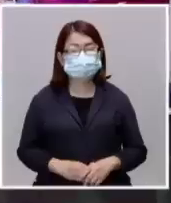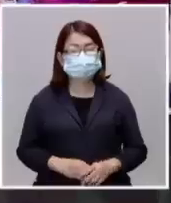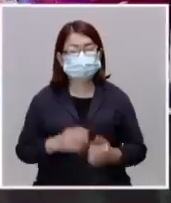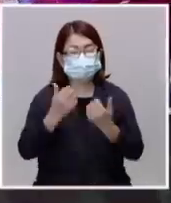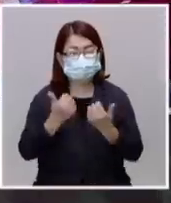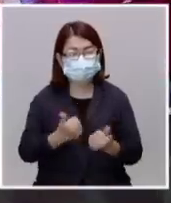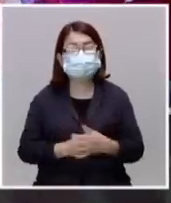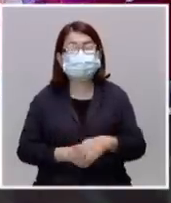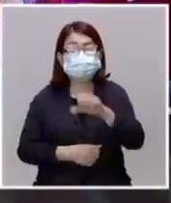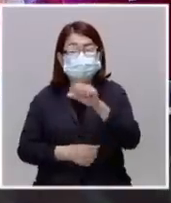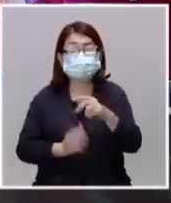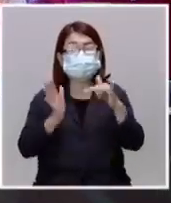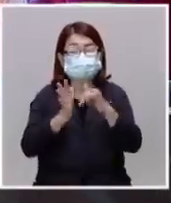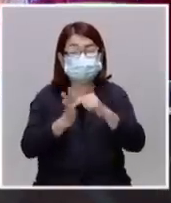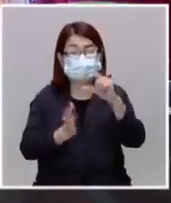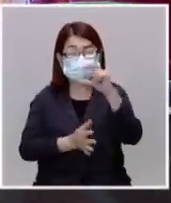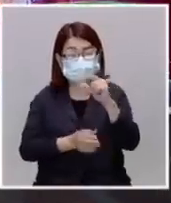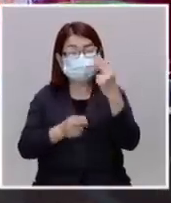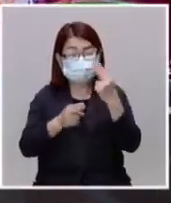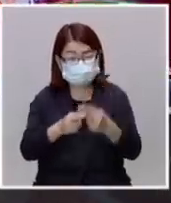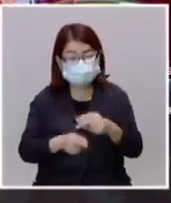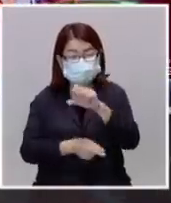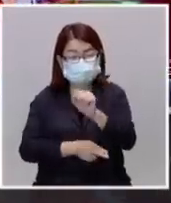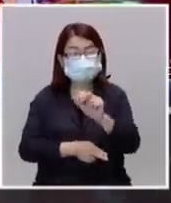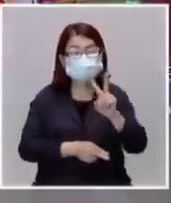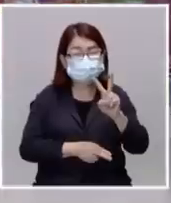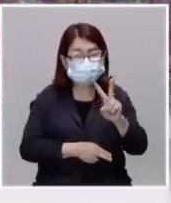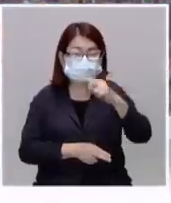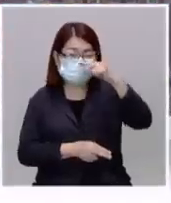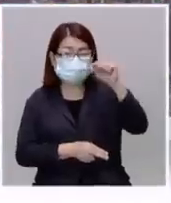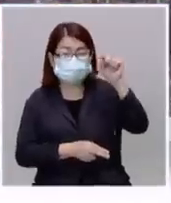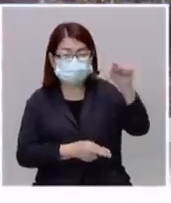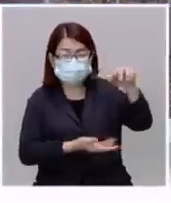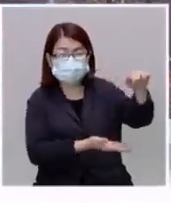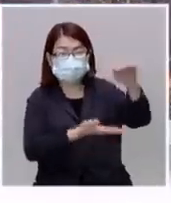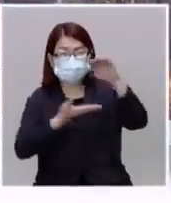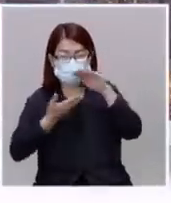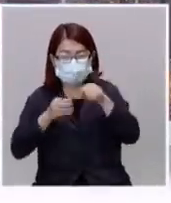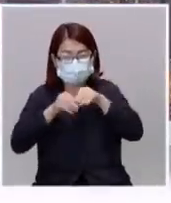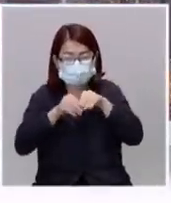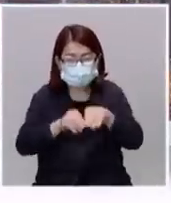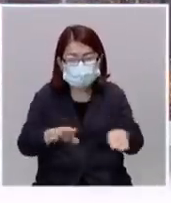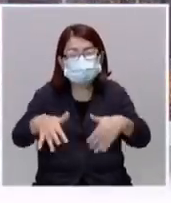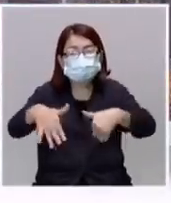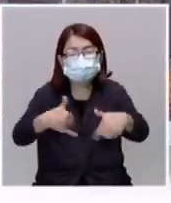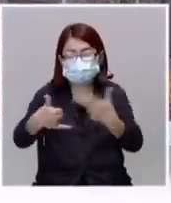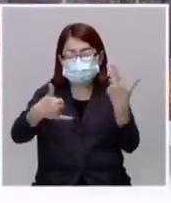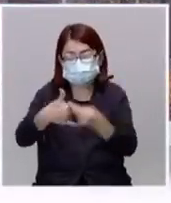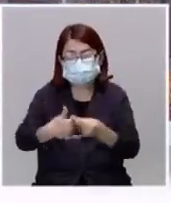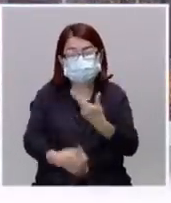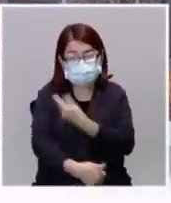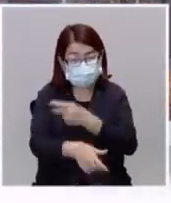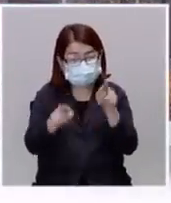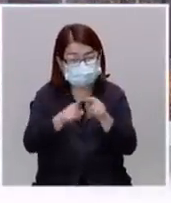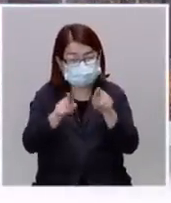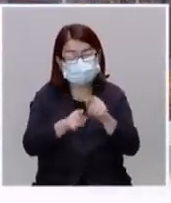ซิโนแวคก็เป็นวัคซีนตัวหนึ่งนะครับที่ประเทศไทยเนี่ยสั่งเข้ามาแล้วก็จะฉีดให้กับประชาชนคนไทยด้วยวันนี้เนี่ยก็มีข่าวสำคัญอยากให้ฟังไปพ